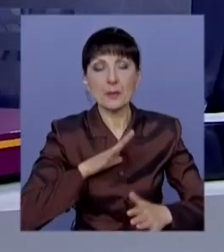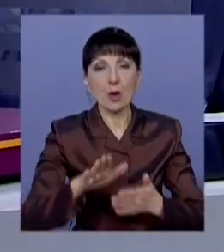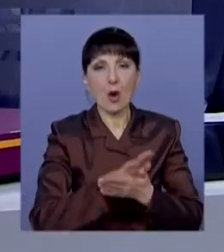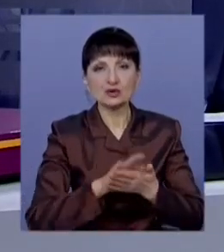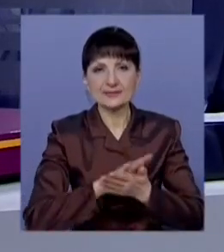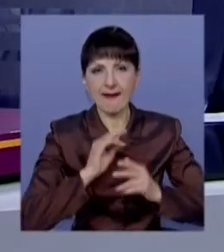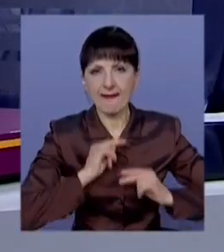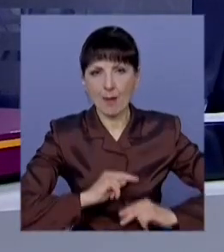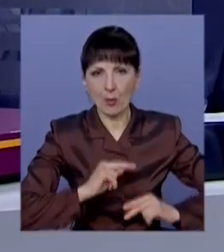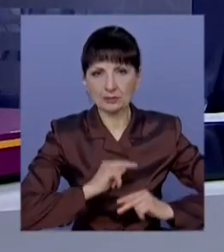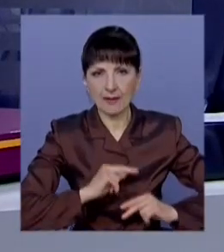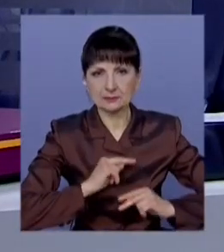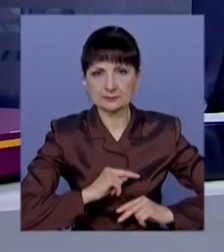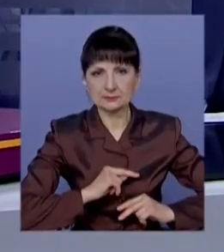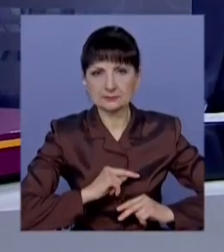очистительные работы.